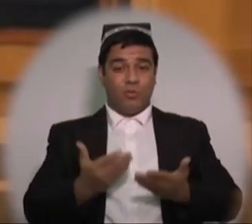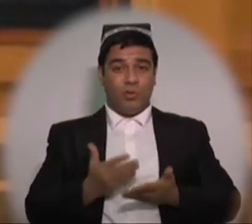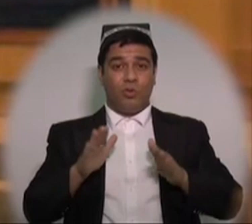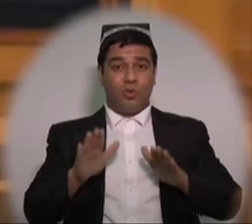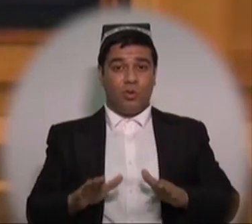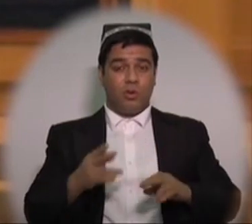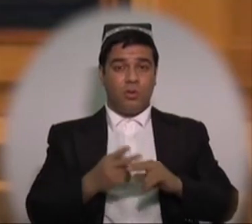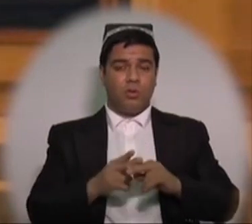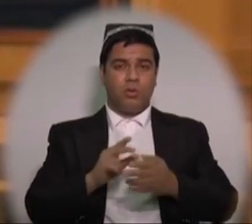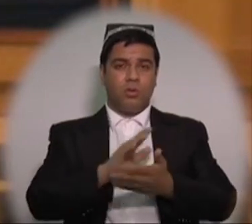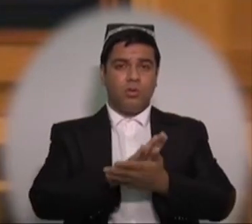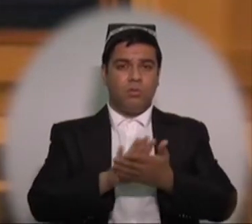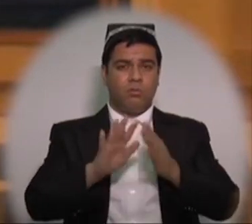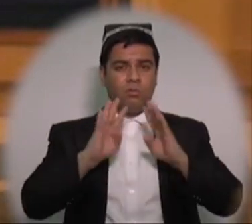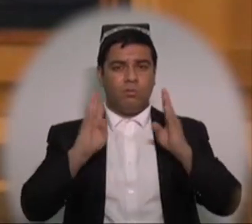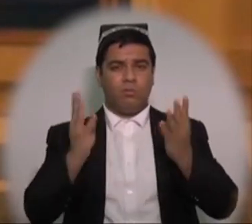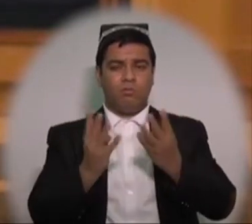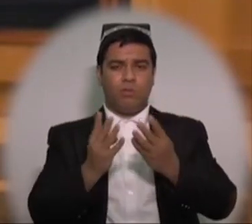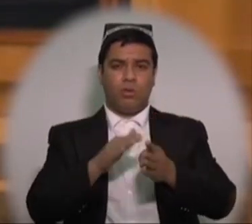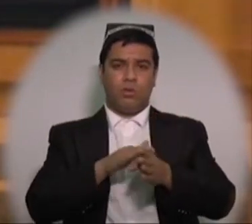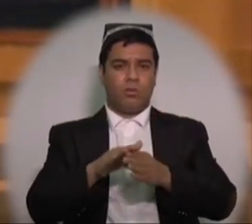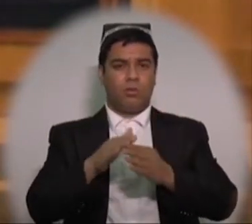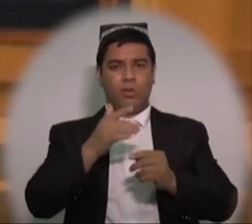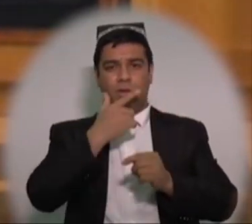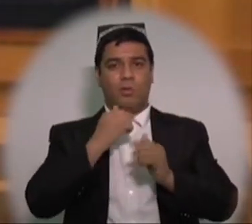joyini daxilsizligi to'la ta'minlagan.